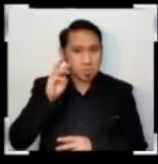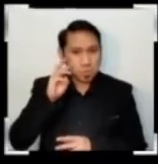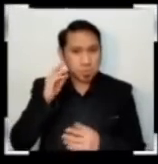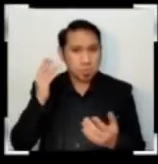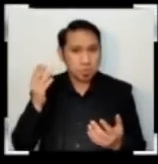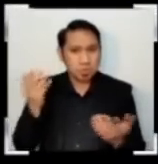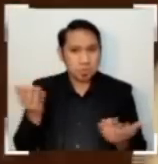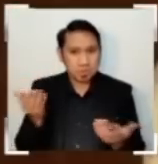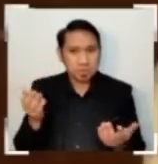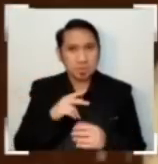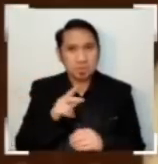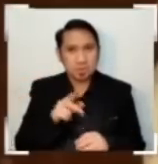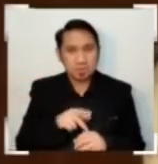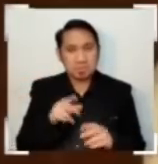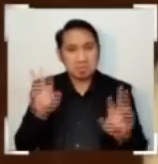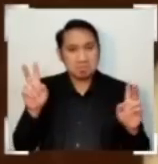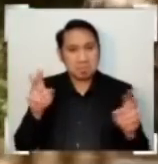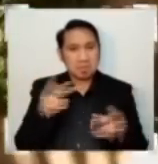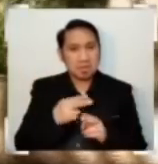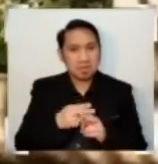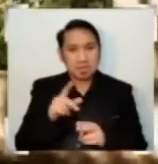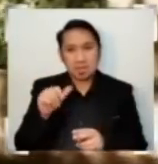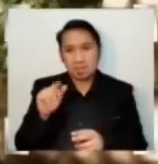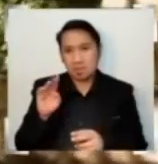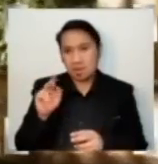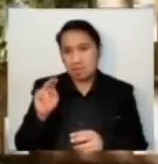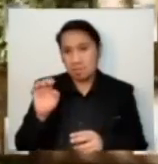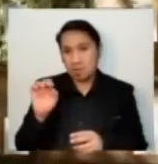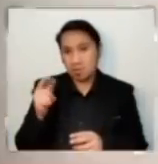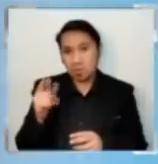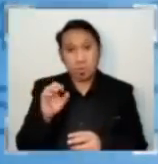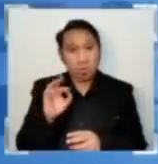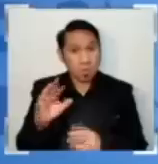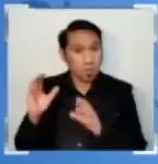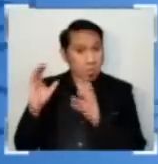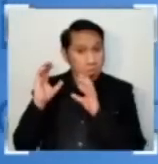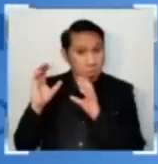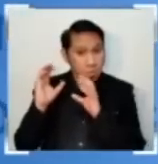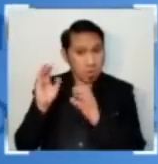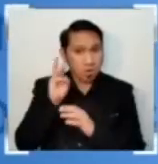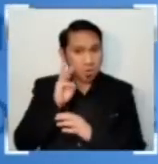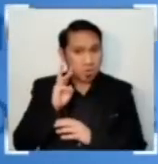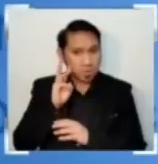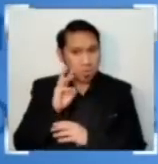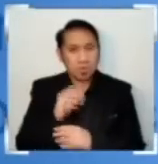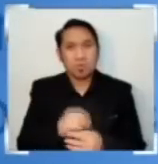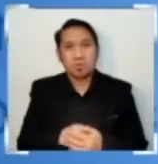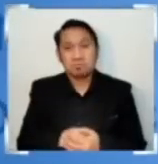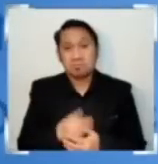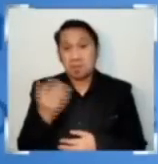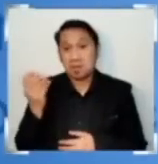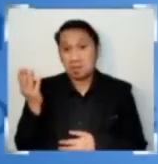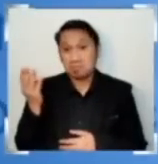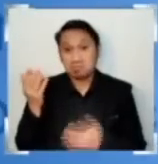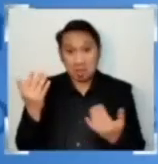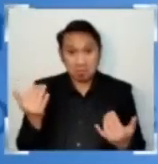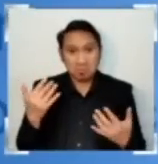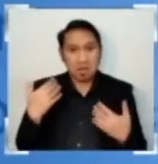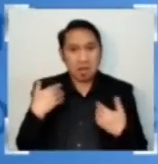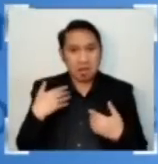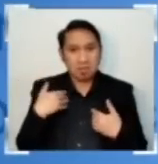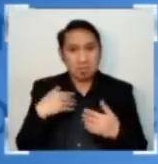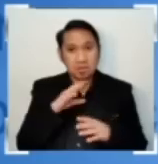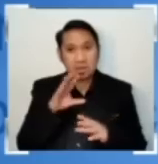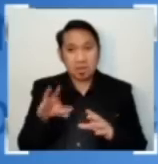Ang lambanog o coconut wine na tiniguriang ding Philippine vodka. Kamakailan, nakapasok pa ito sa top 10